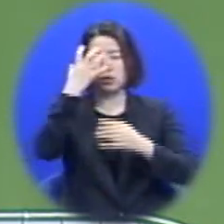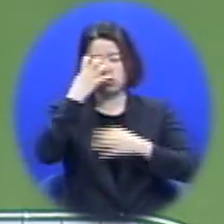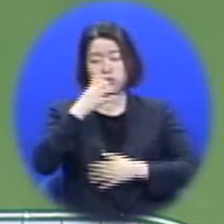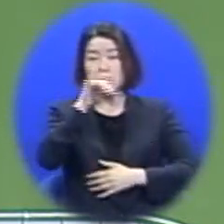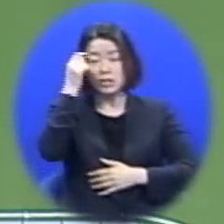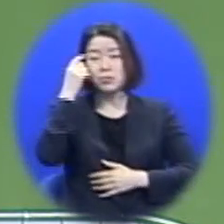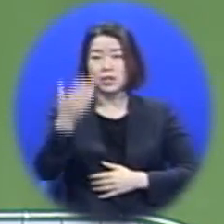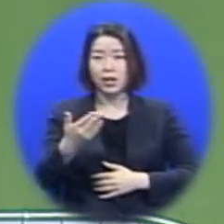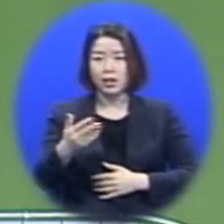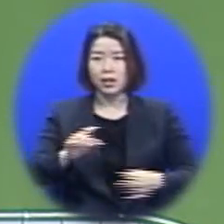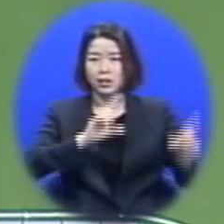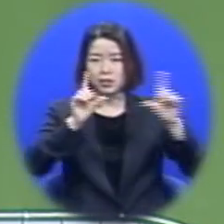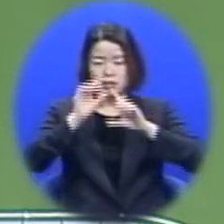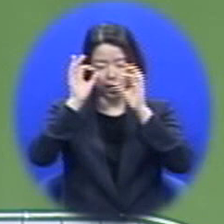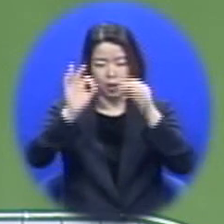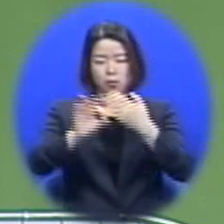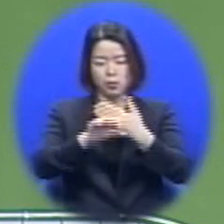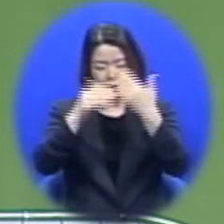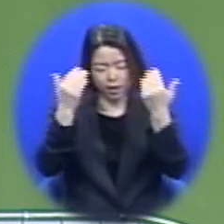다 살아보니까.